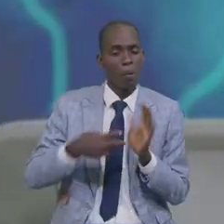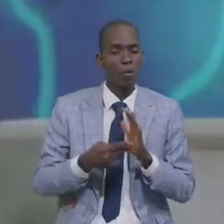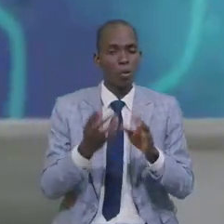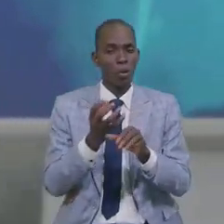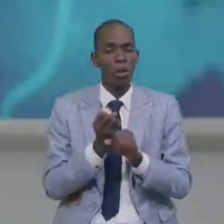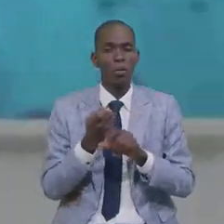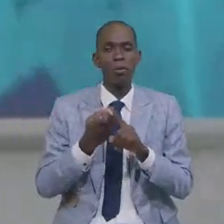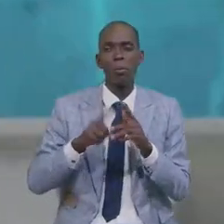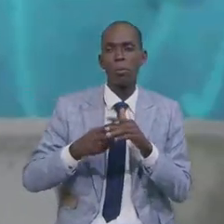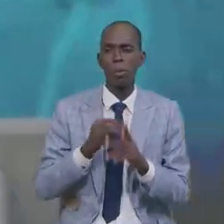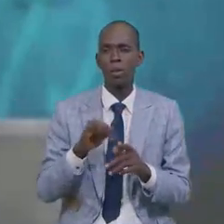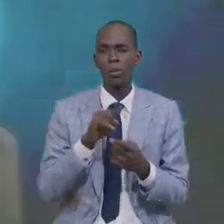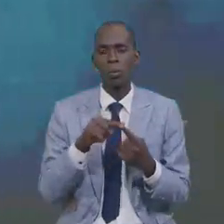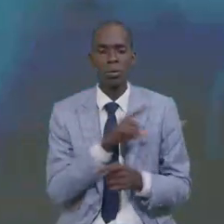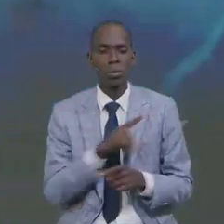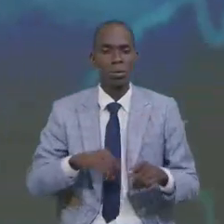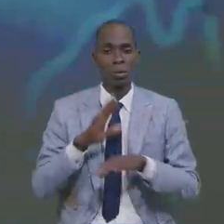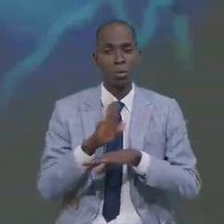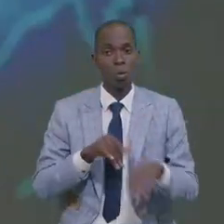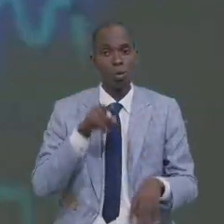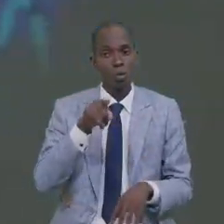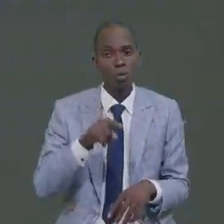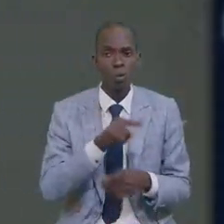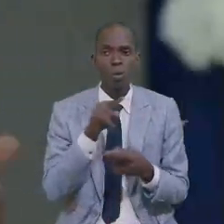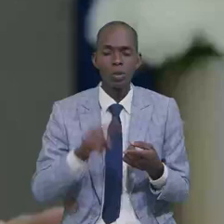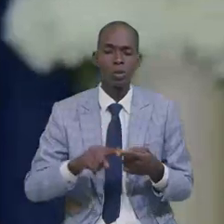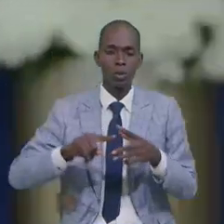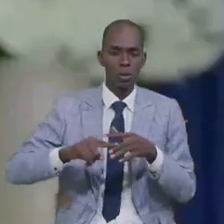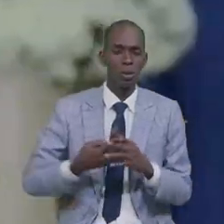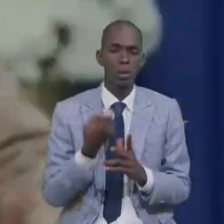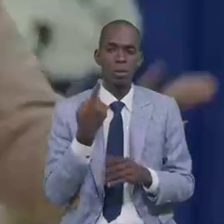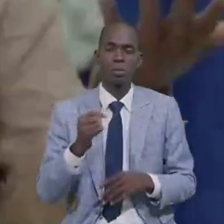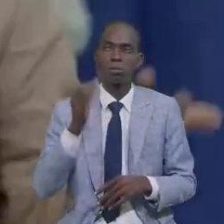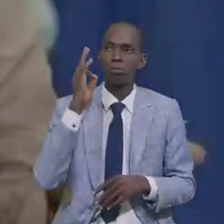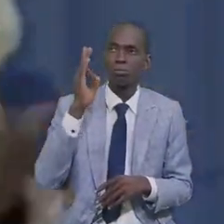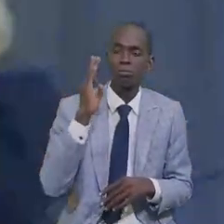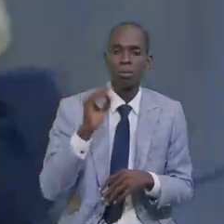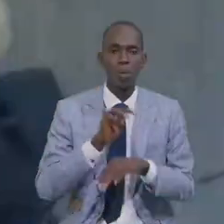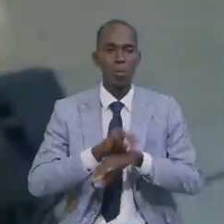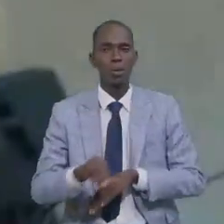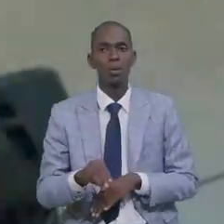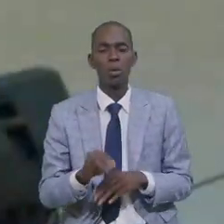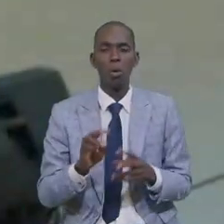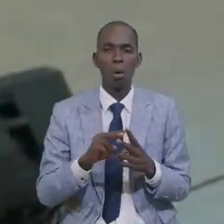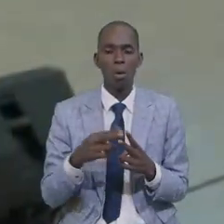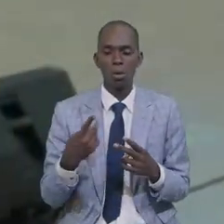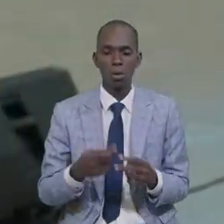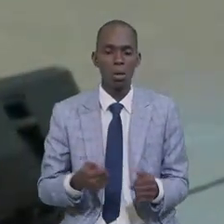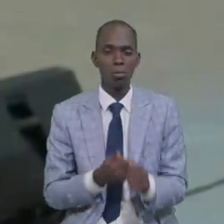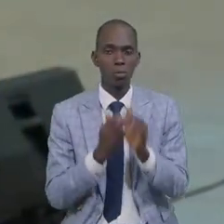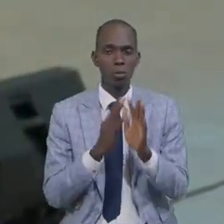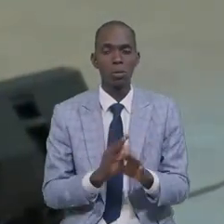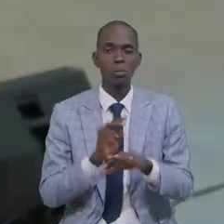au début, quand le Seigneur t'a appelé, quand tu as commencé le ministère d'évangélisation, ou bien le ministère pastoral, ou bien le